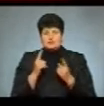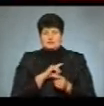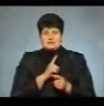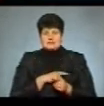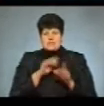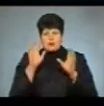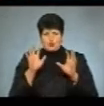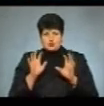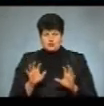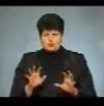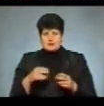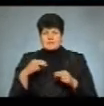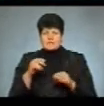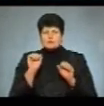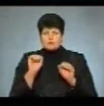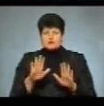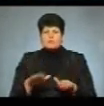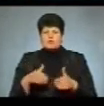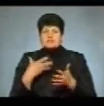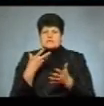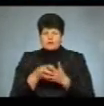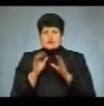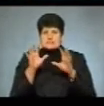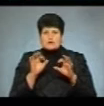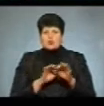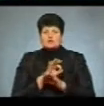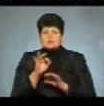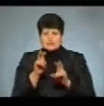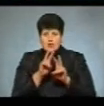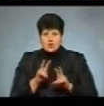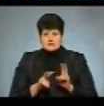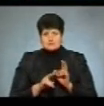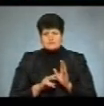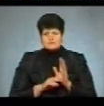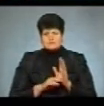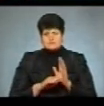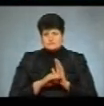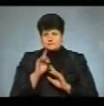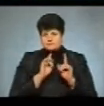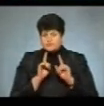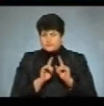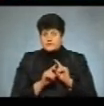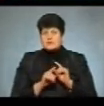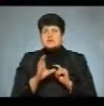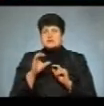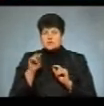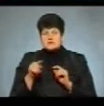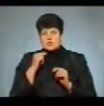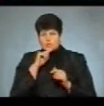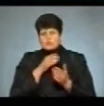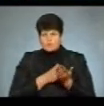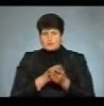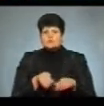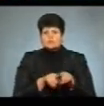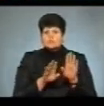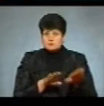Конституції. Президент може подавати свої законопроекти на розгляд парламенту, в тому числі соціально-економічного напрямку.